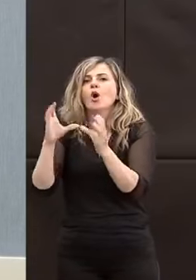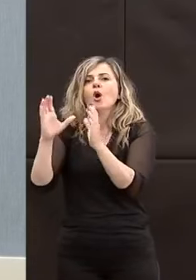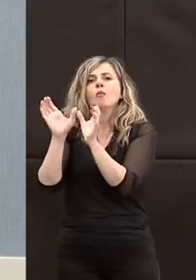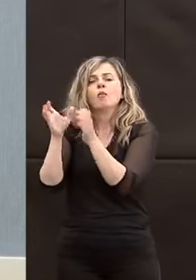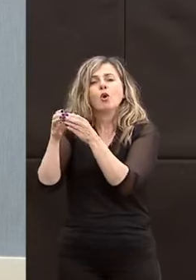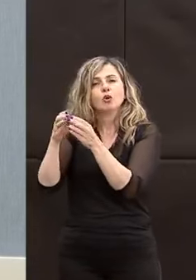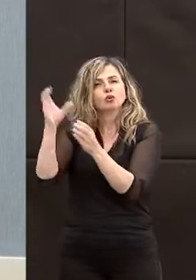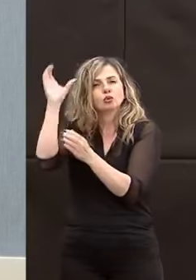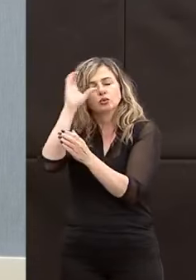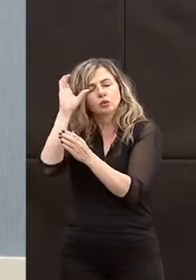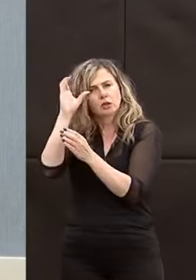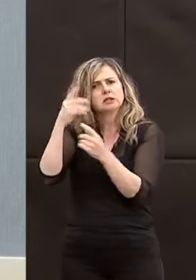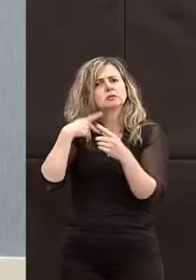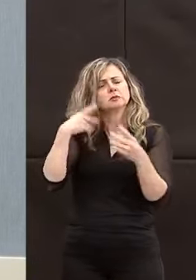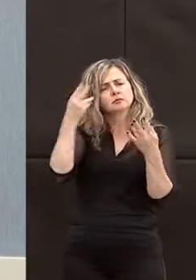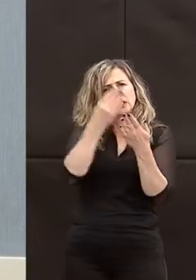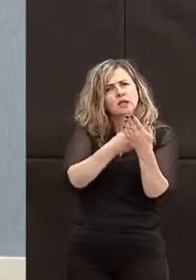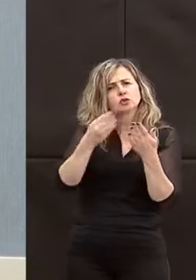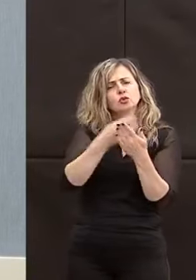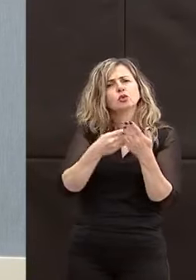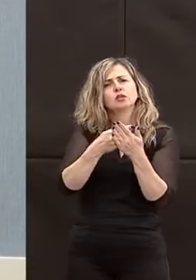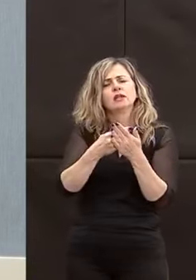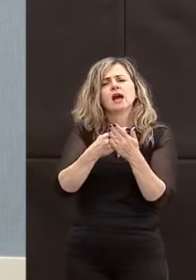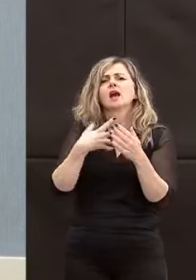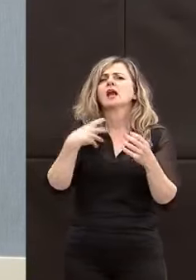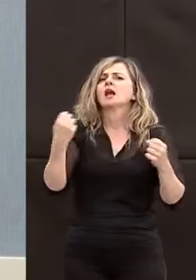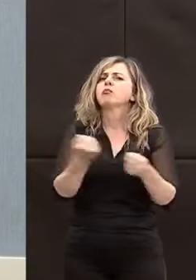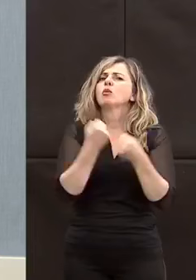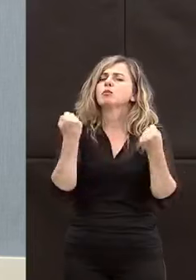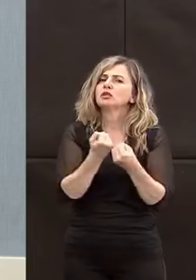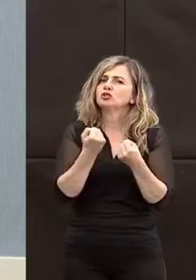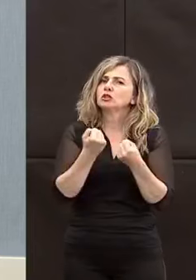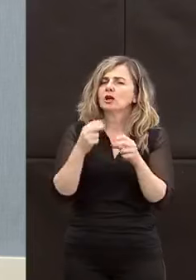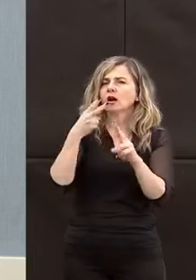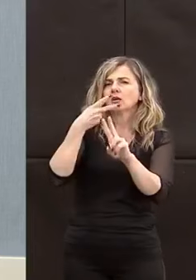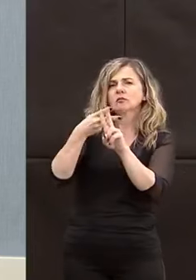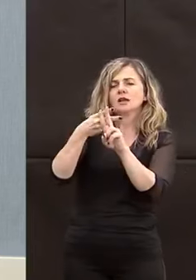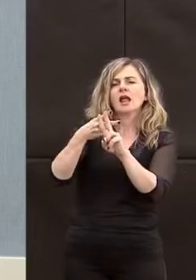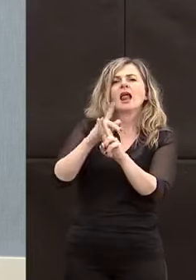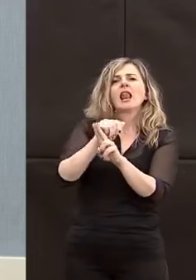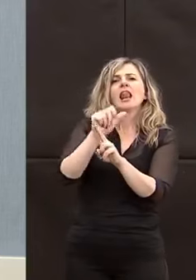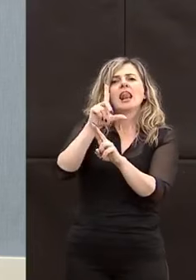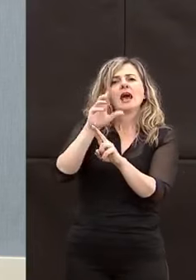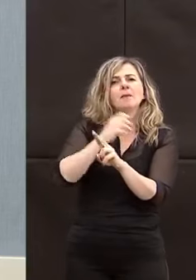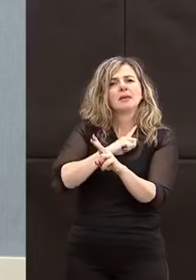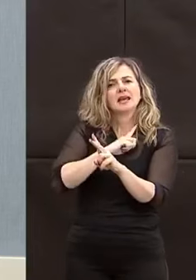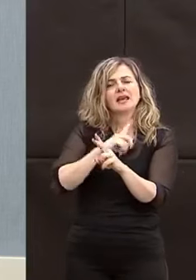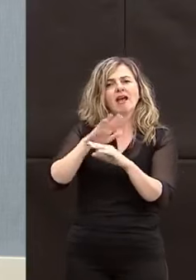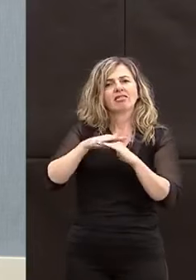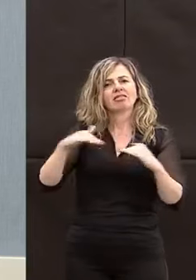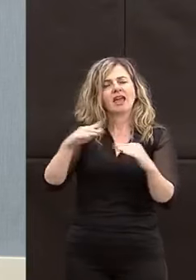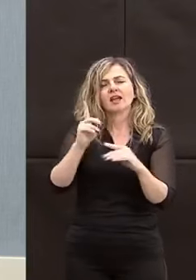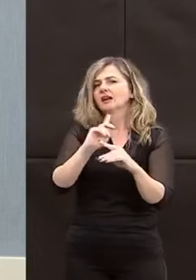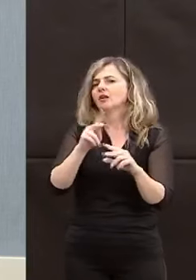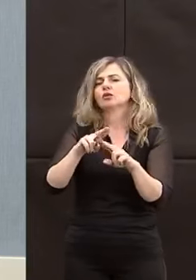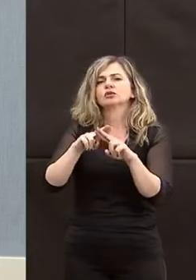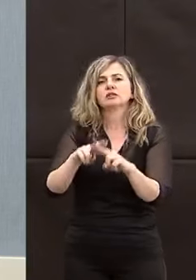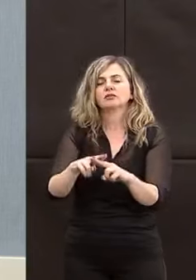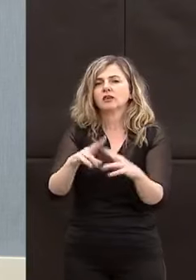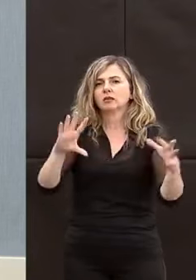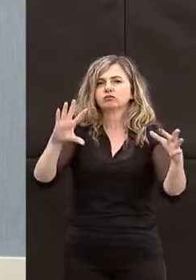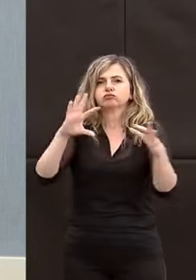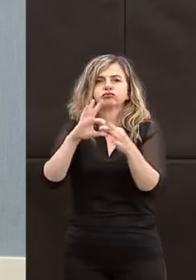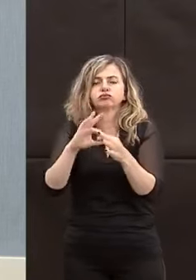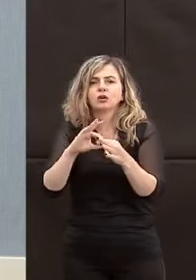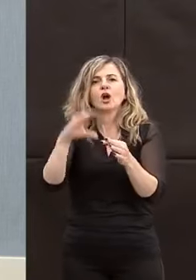campagna promozionale con l'astag la mia terra non si ferma da estendere anche al comparto del turismo e agganciare ancora di più